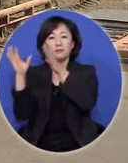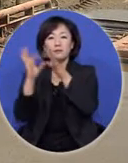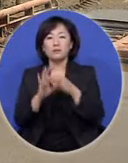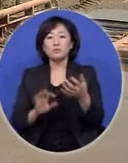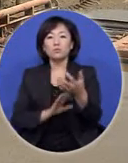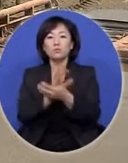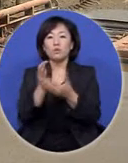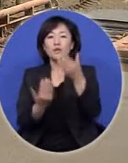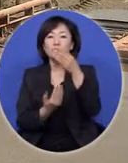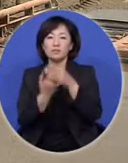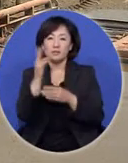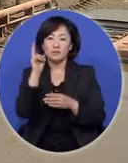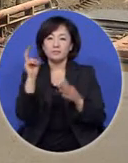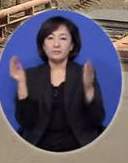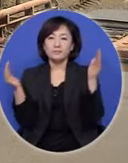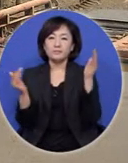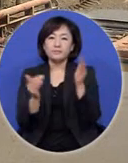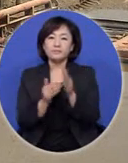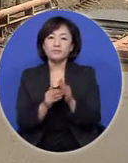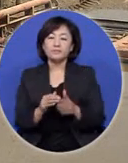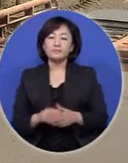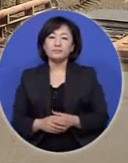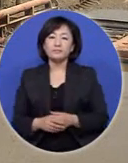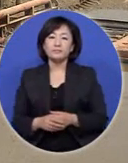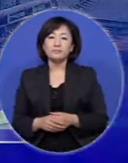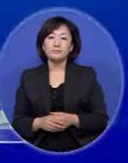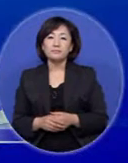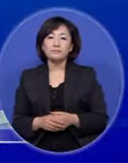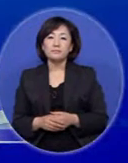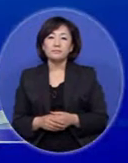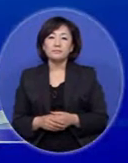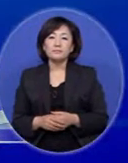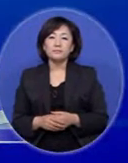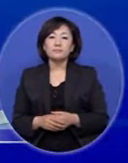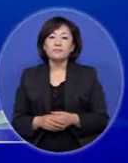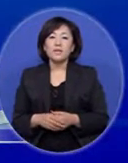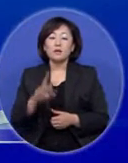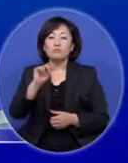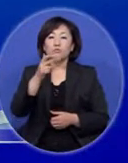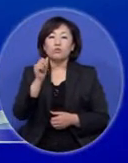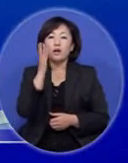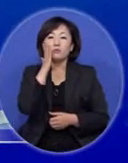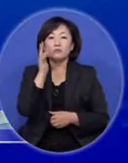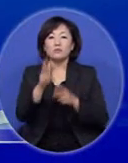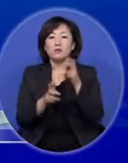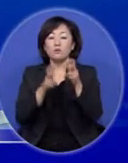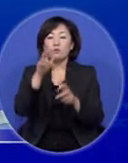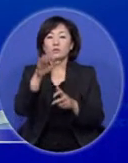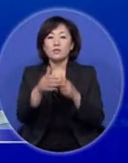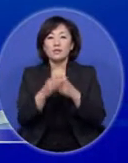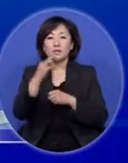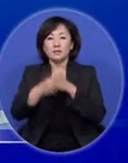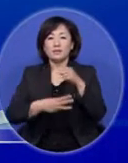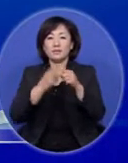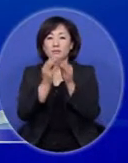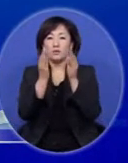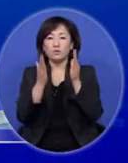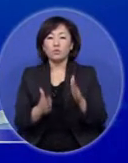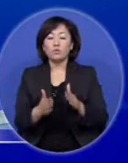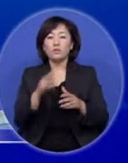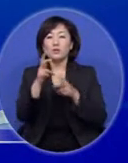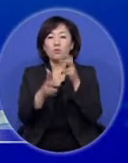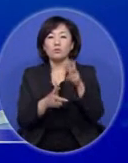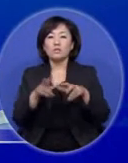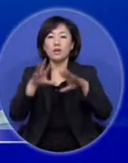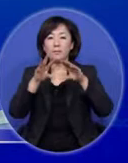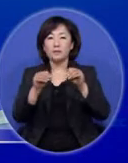않을 전망입니다. UBC 뉴스 조인호입니다. 무학 울산 공장이 가동 3년 만에 공장 폐쇄